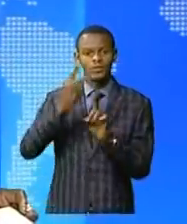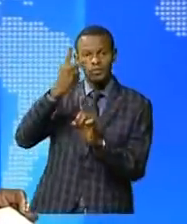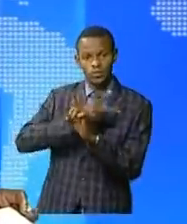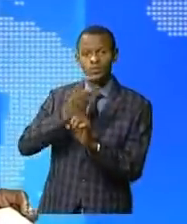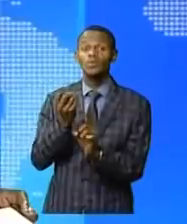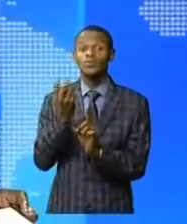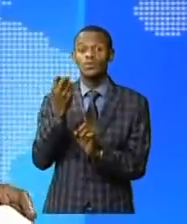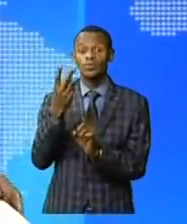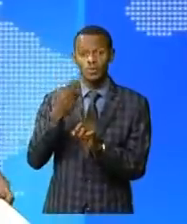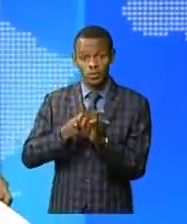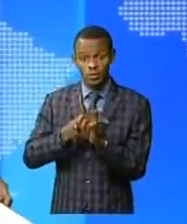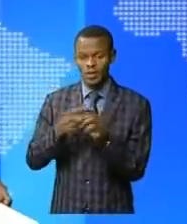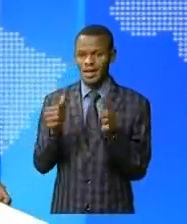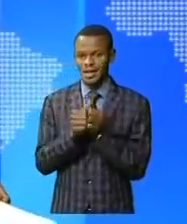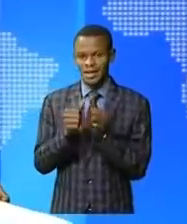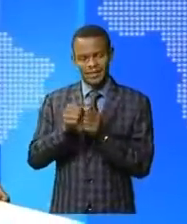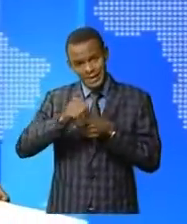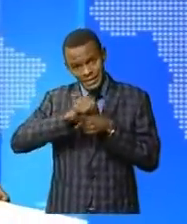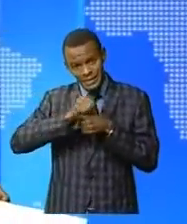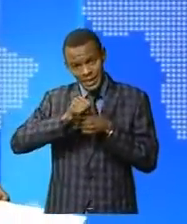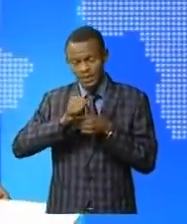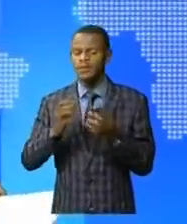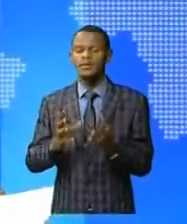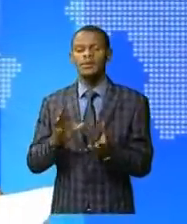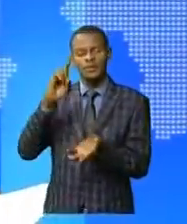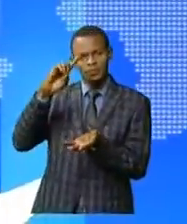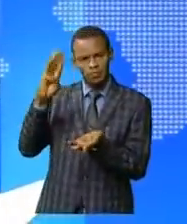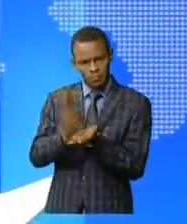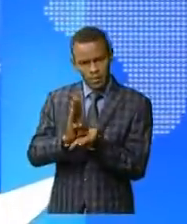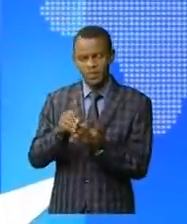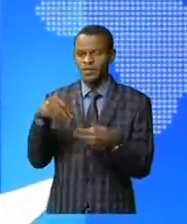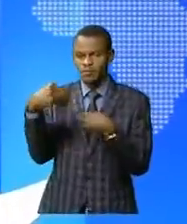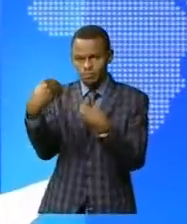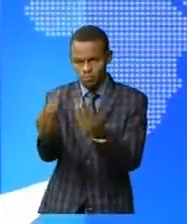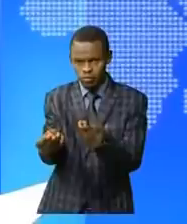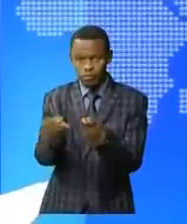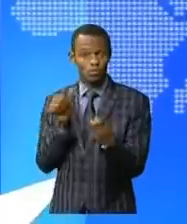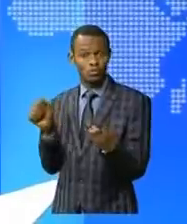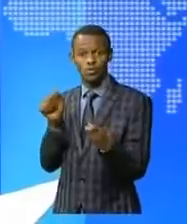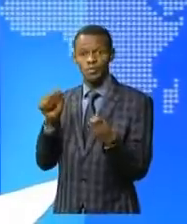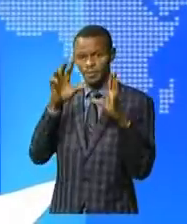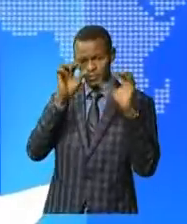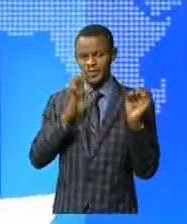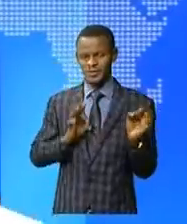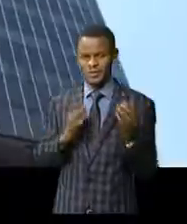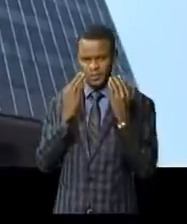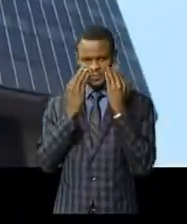de découverte, une cérémonie sanctionnée par la remise des brevets par le chef de l'État, Félix-Antoine Tshisekedi.